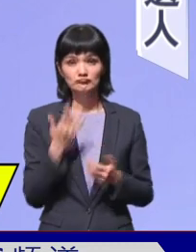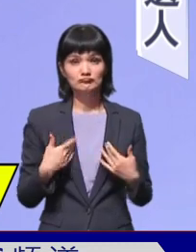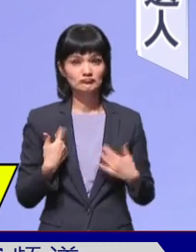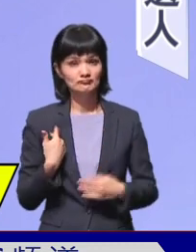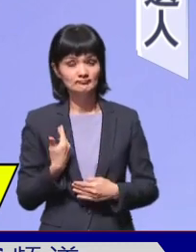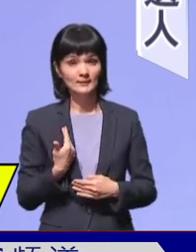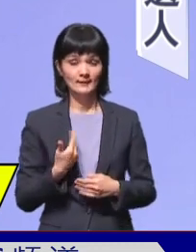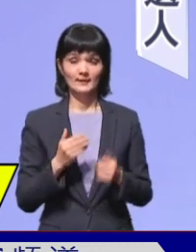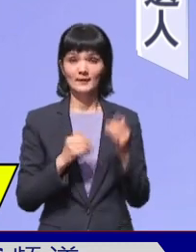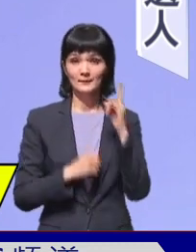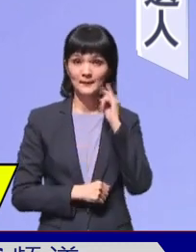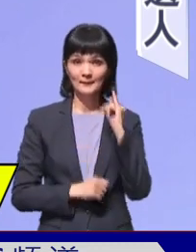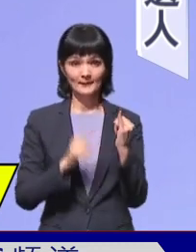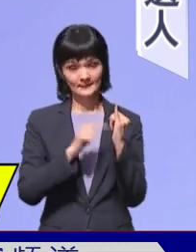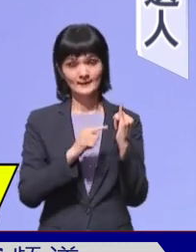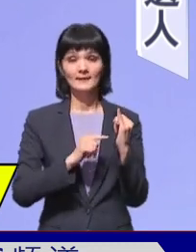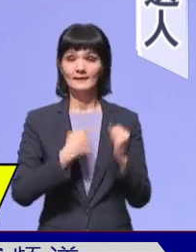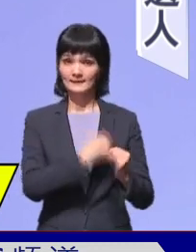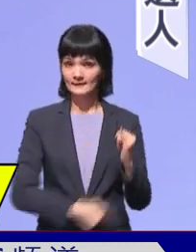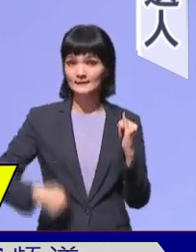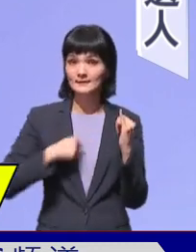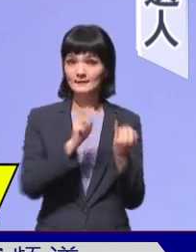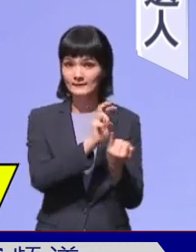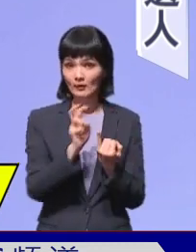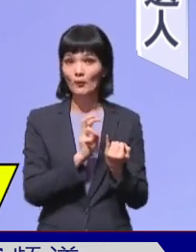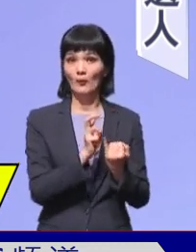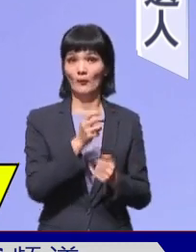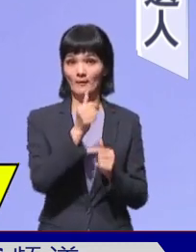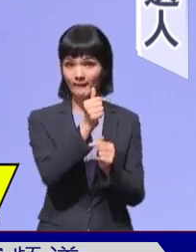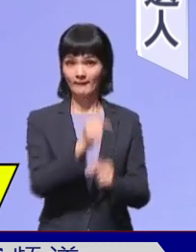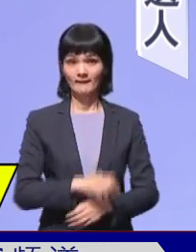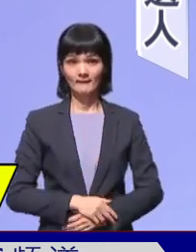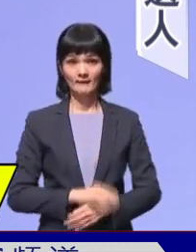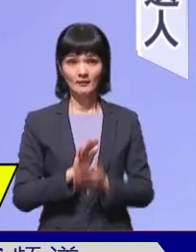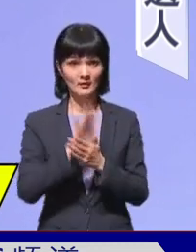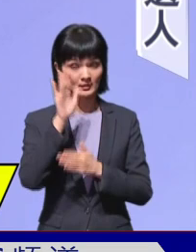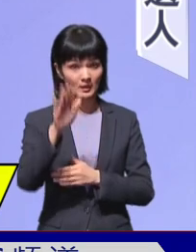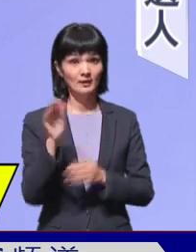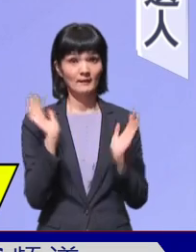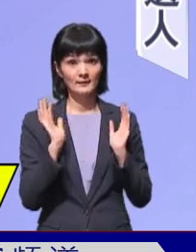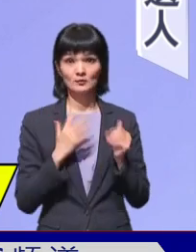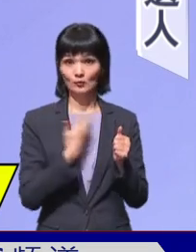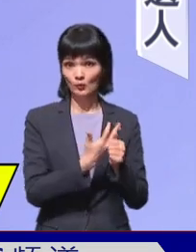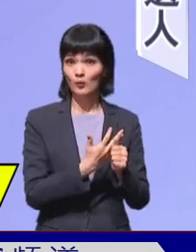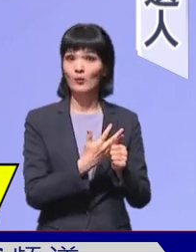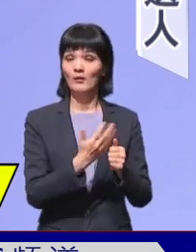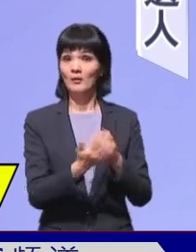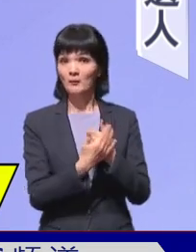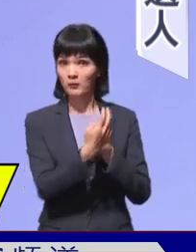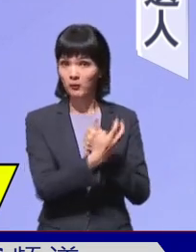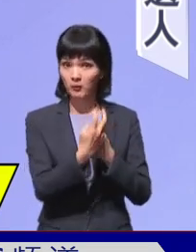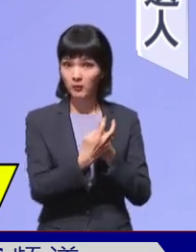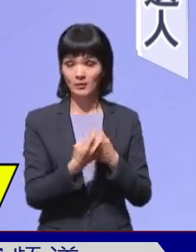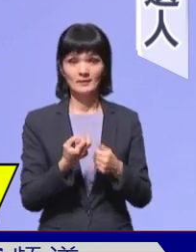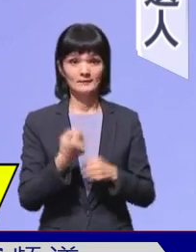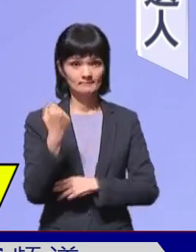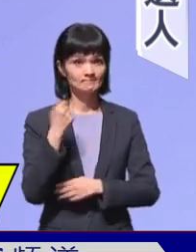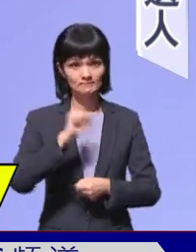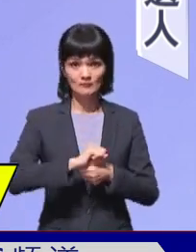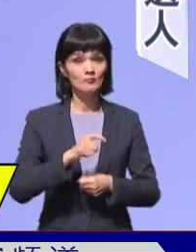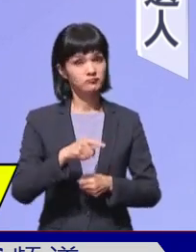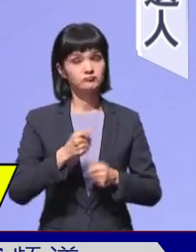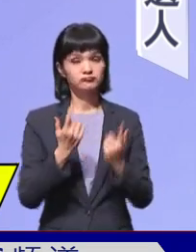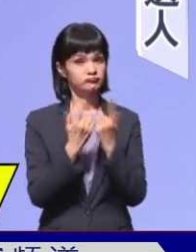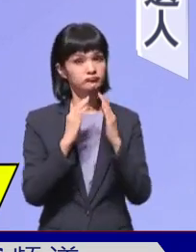妈的身体照顾好来。那未来我们在托育的部分也会加强，名额不足，台北确实不